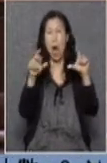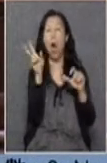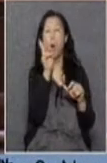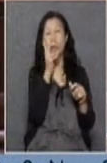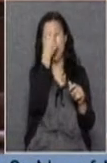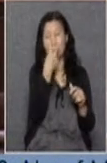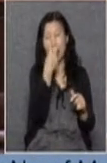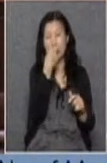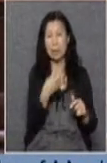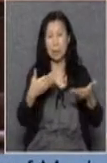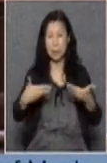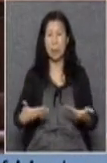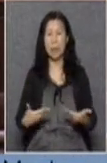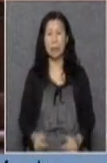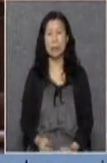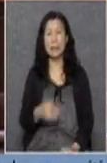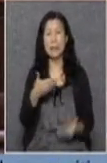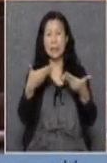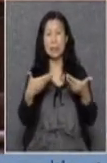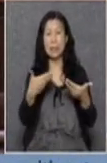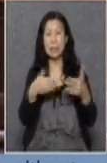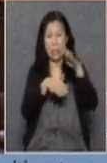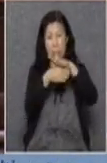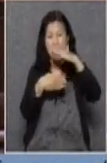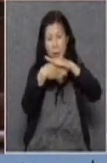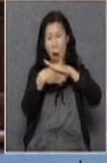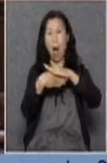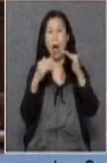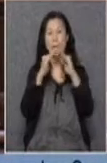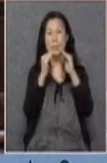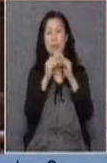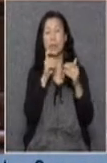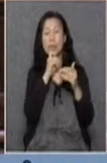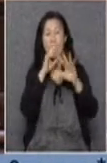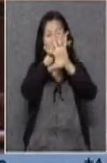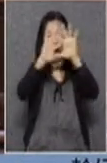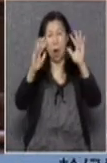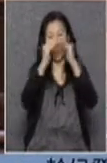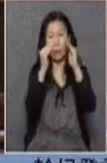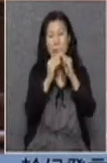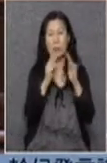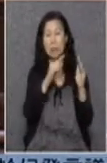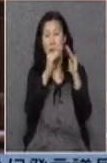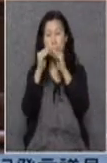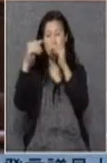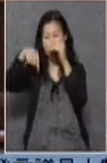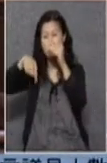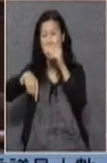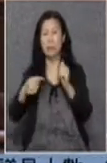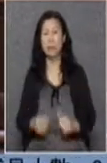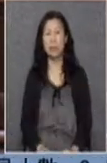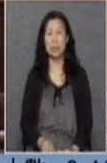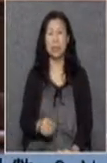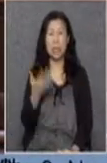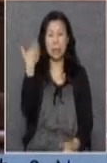话即係而家我哋出现嘅呢啲劏房啊，呢啲农屋虽然搬入室内，但係同